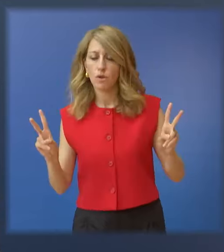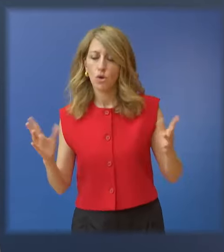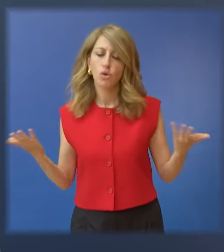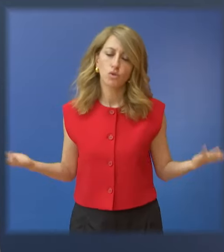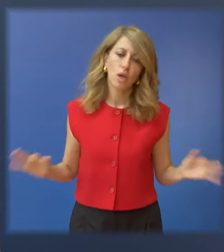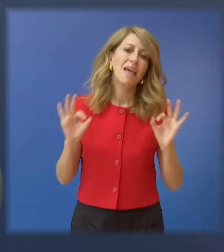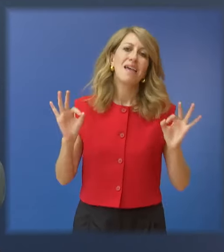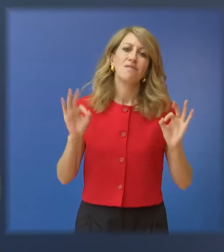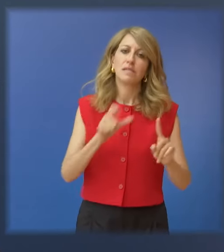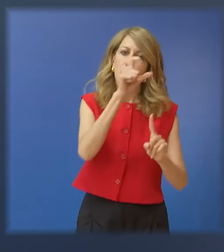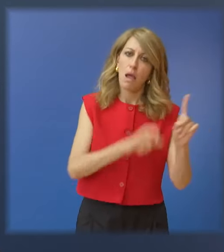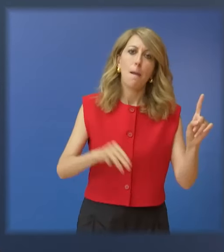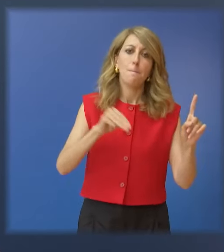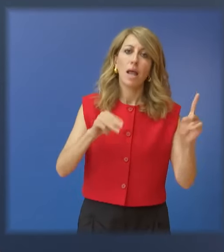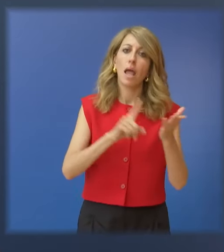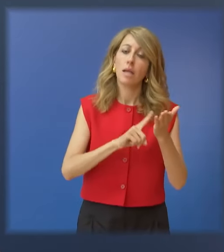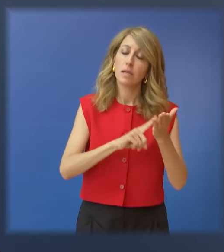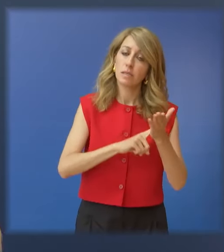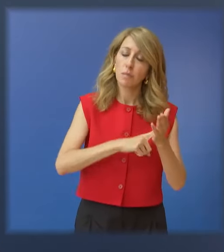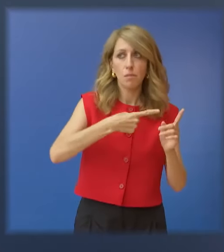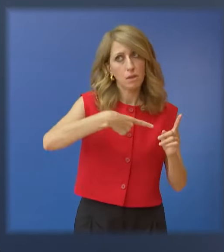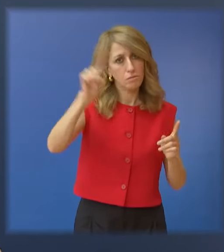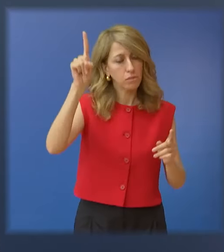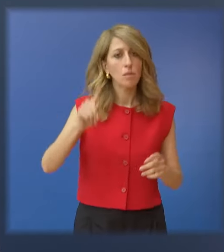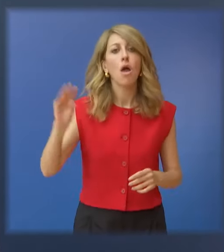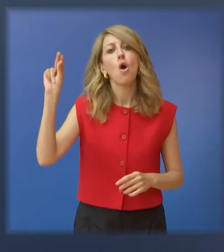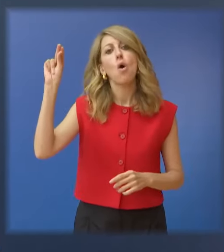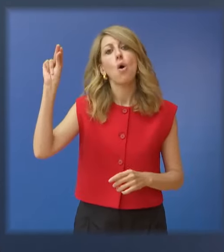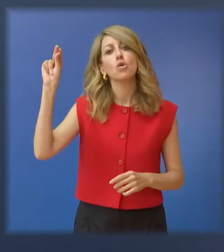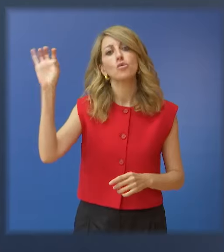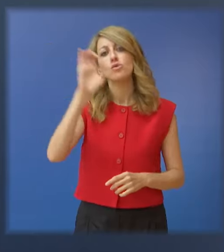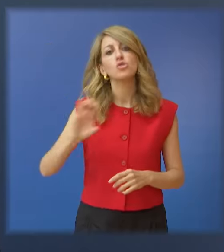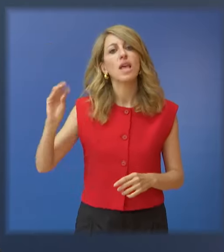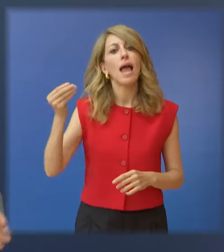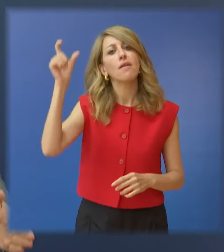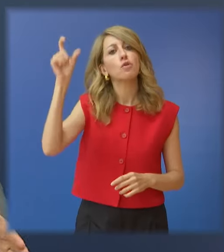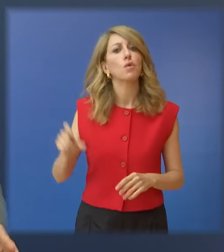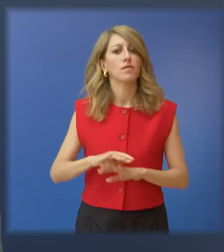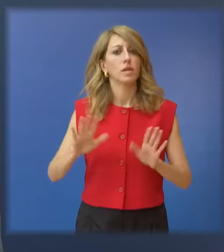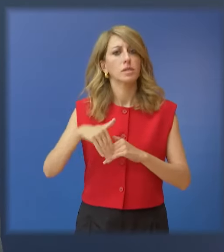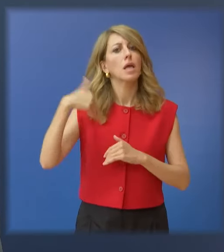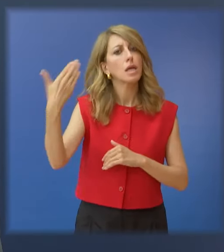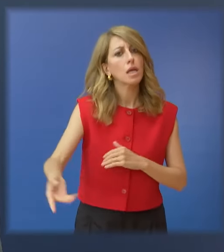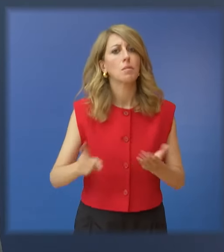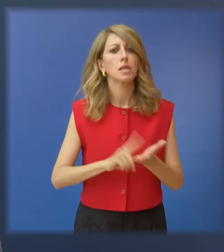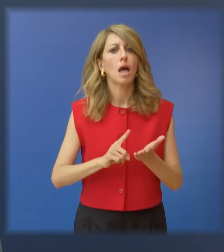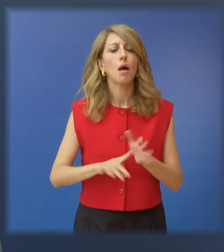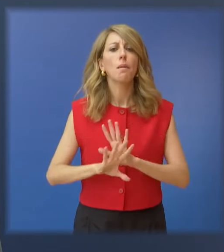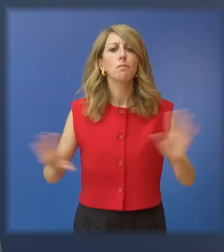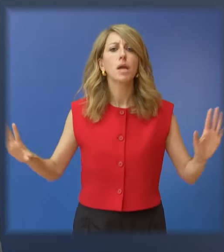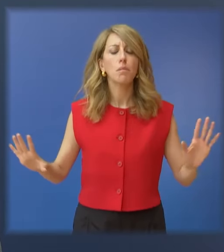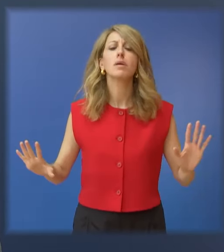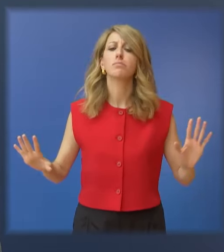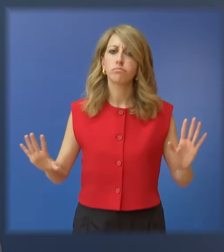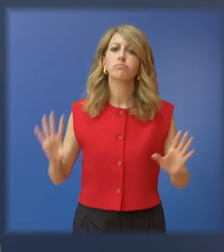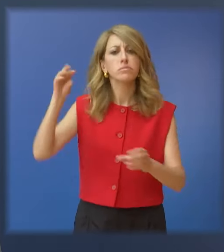ευρωβουλευτής και στη συνέχεια βέβαια να ασκήσει τα καθήκοντά του όπως επέλεξαν οι έλληνες πολίτες με την ψήφο τους με συγχωρείτε